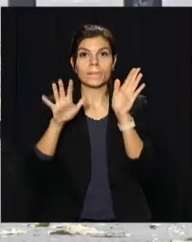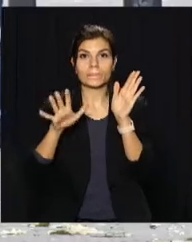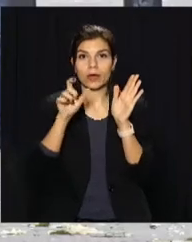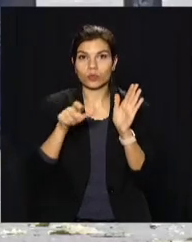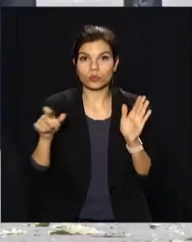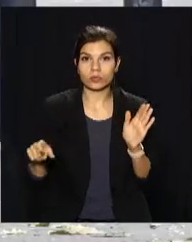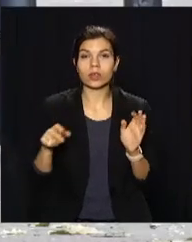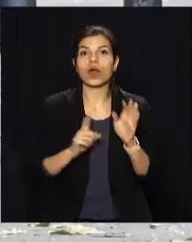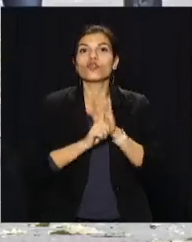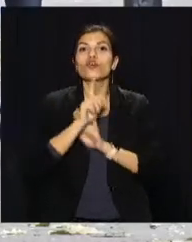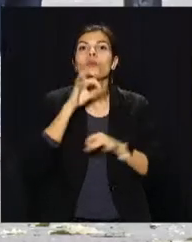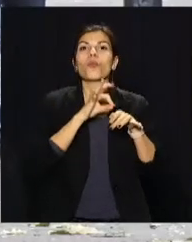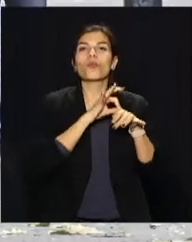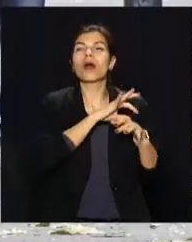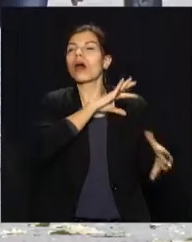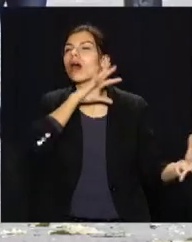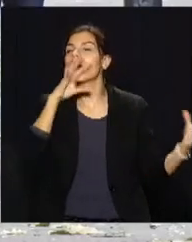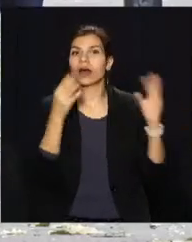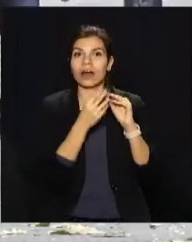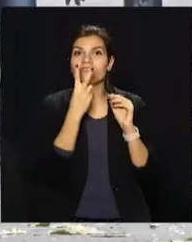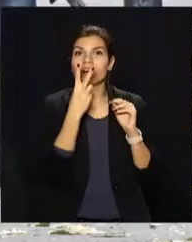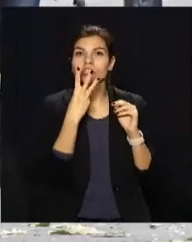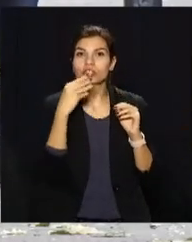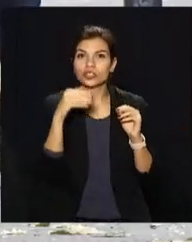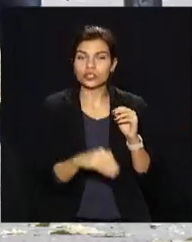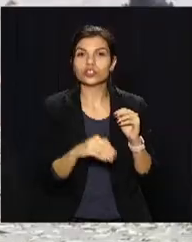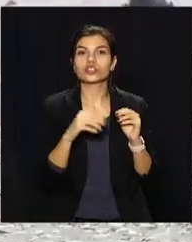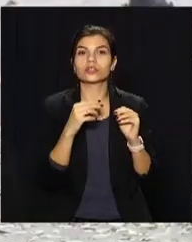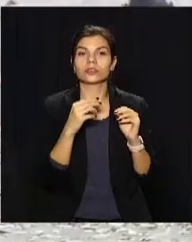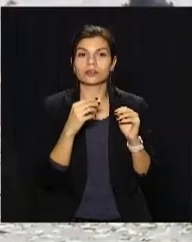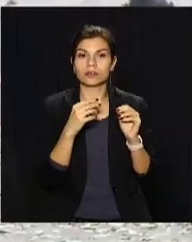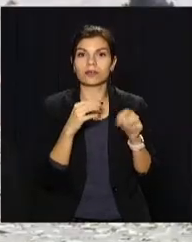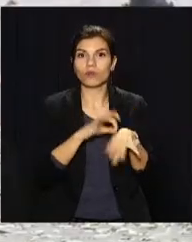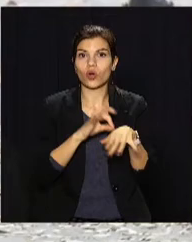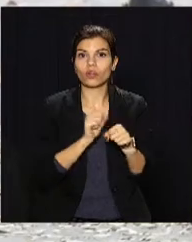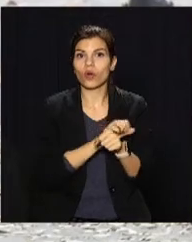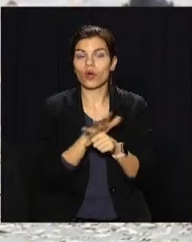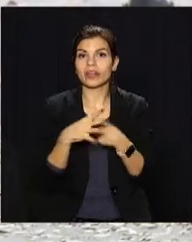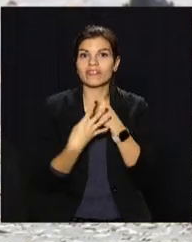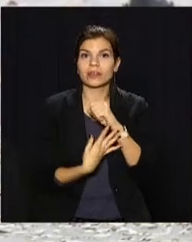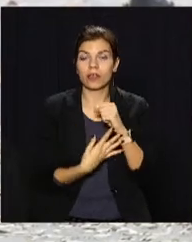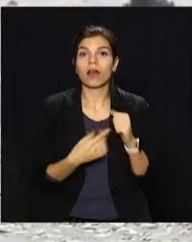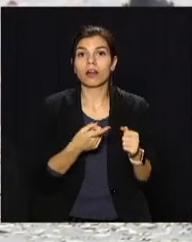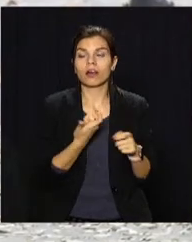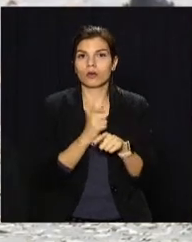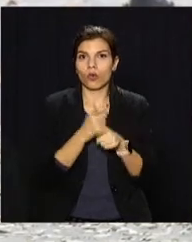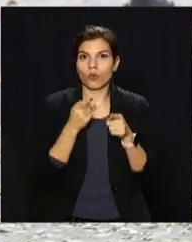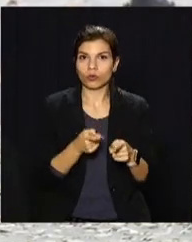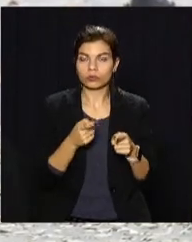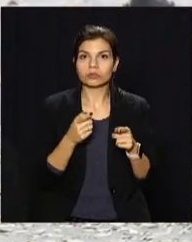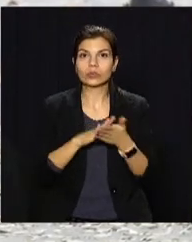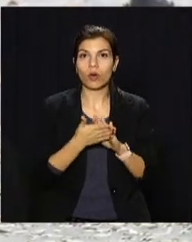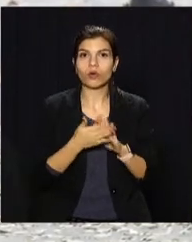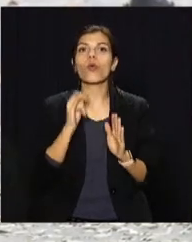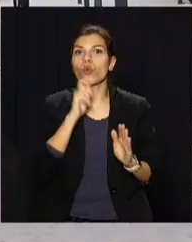людей. З початку пандемії в регіоні виявили 23 900 хворих на COVID-19. Загрозлива ситуація і в